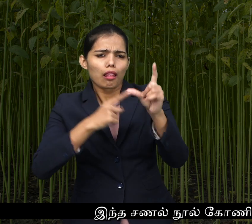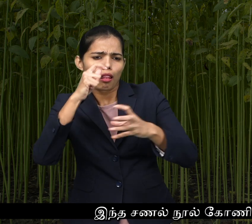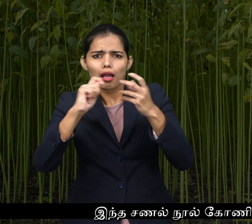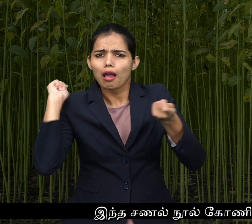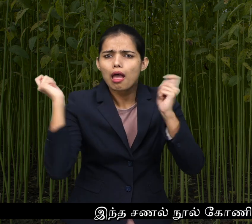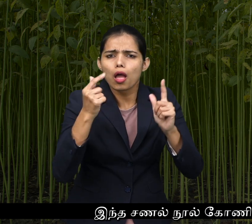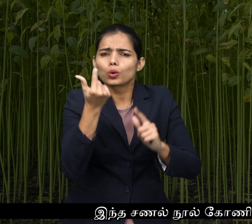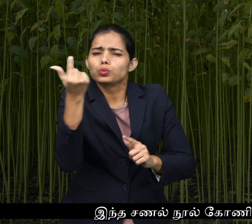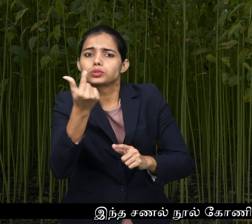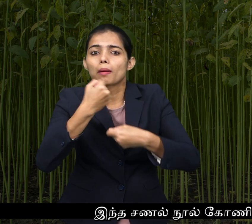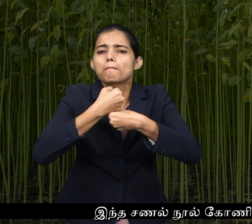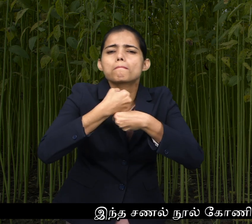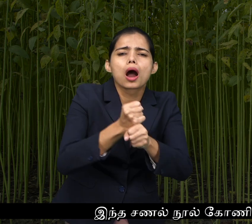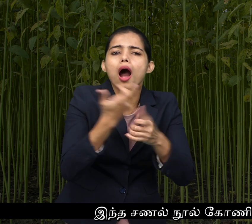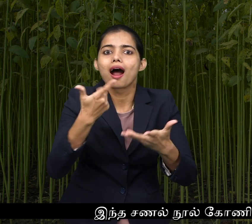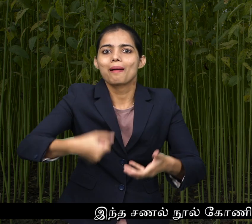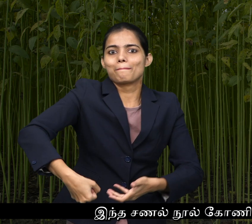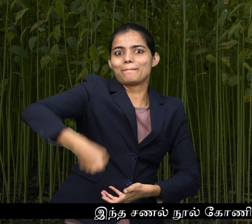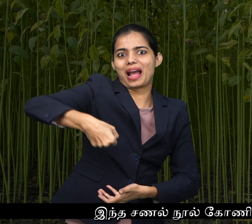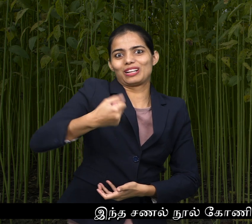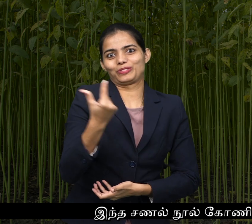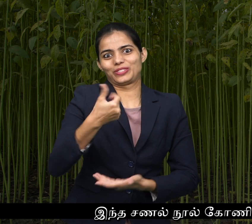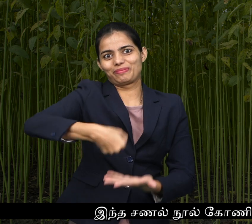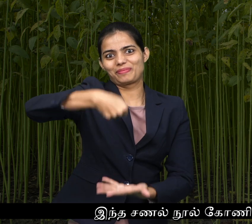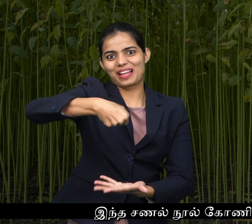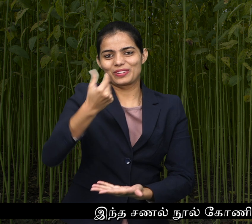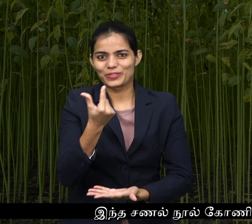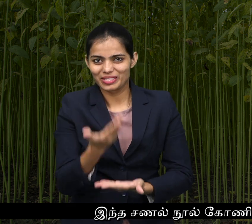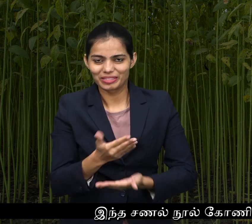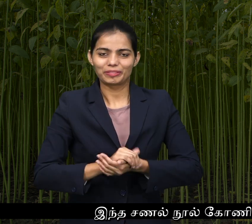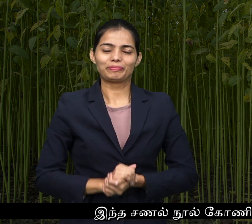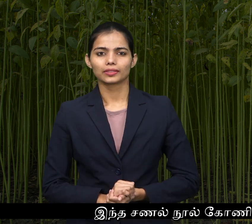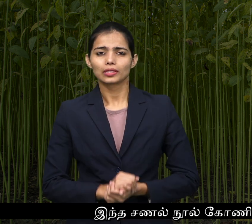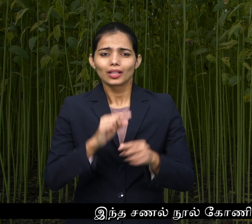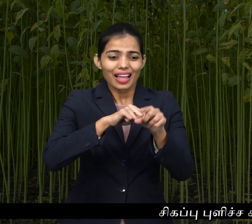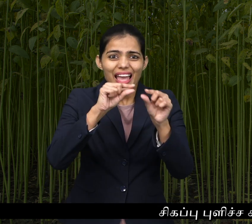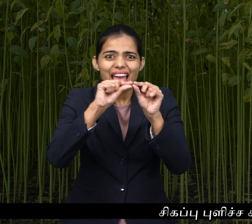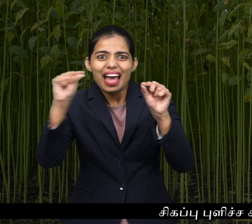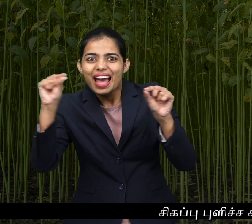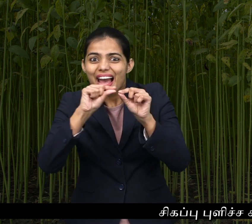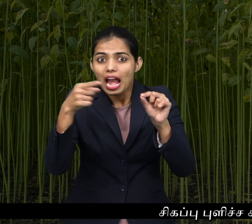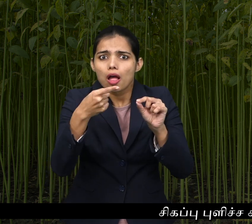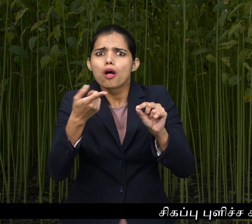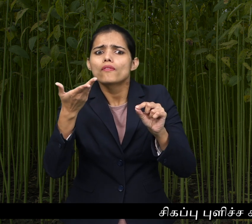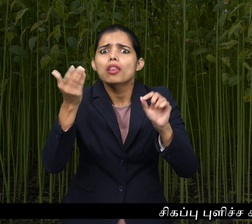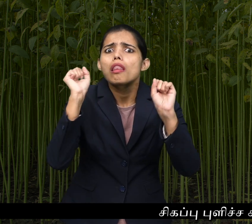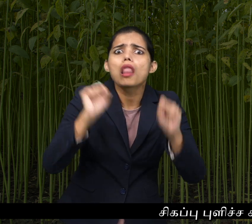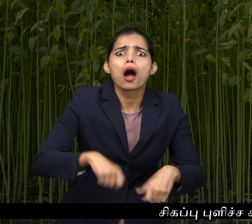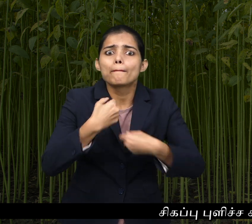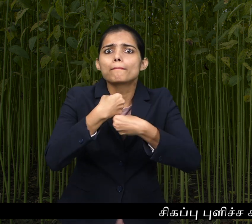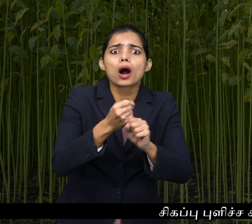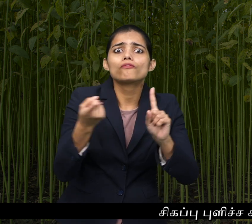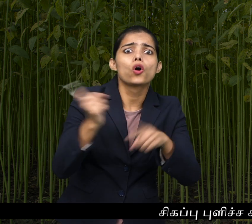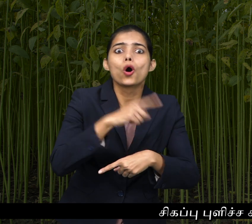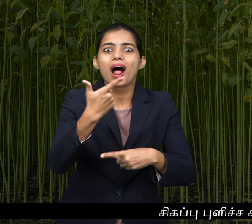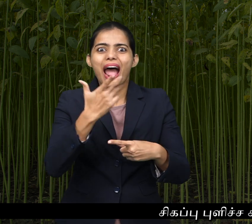இந்த சணல் நூல் கோணி பைகள் தயாரிக்க பயன்படுகிறது. சிகப்பு புளிச்ச கீரை